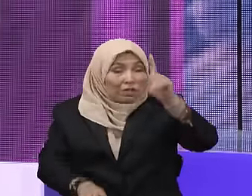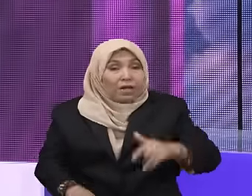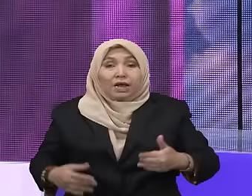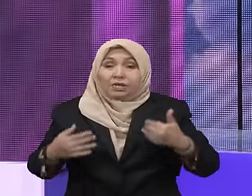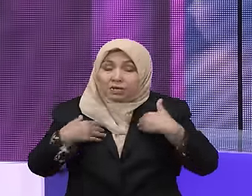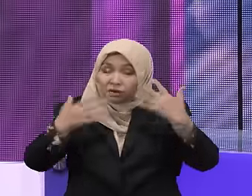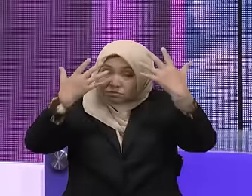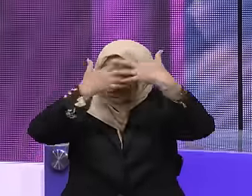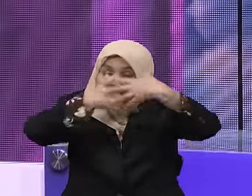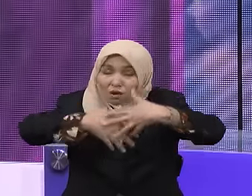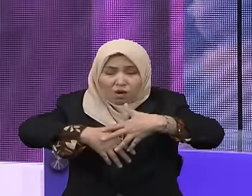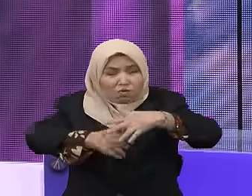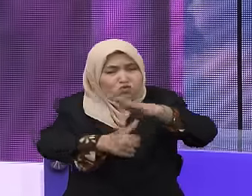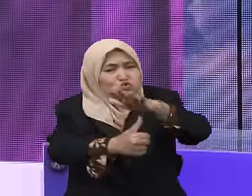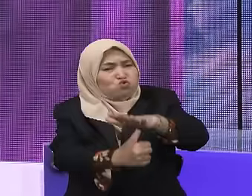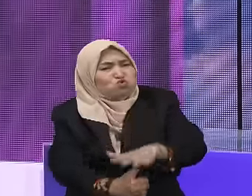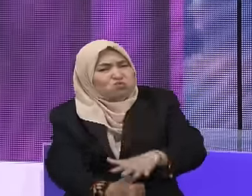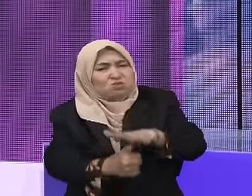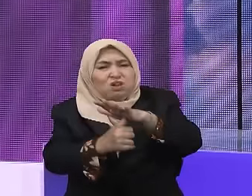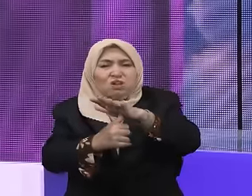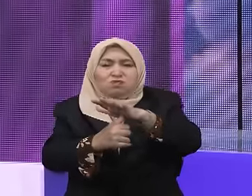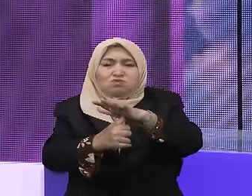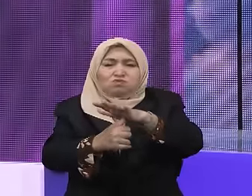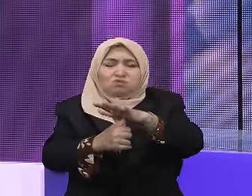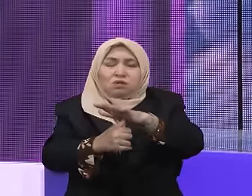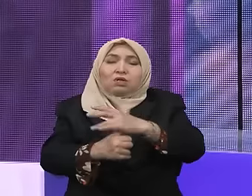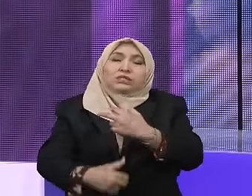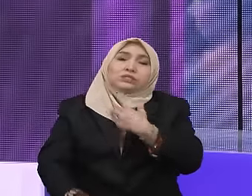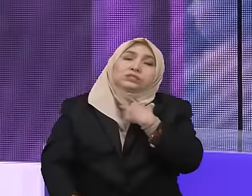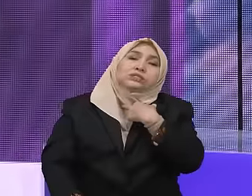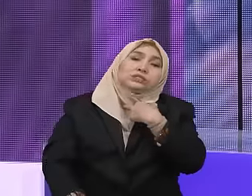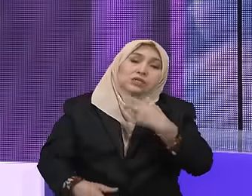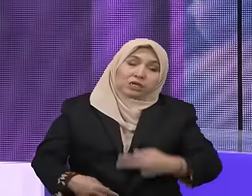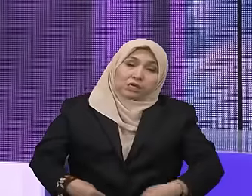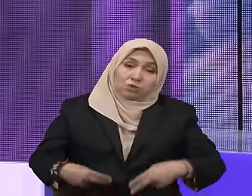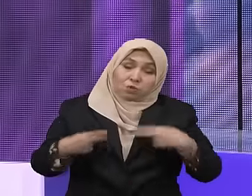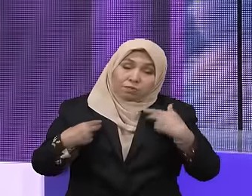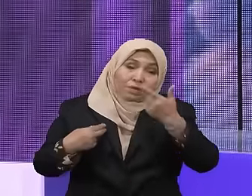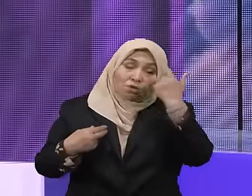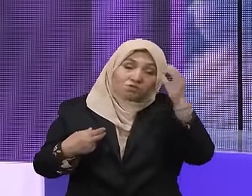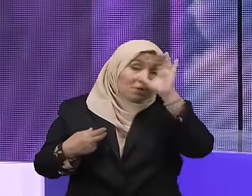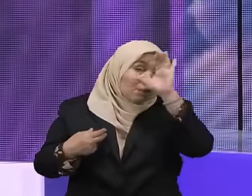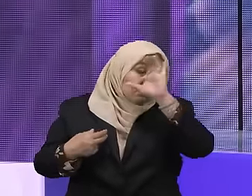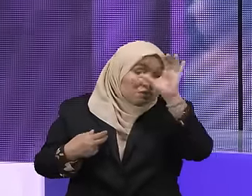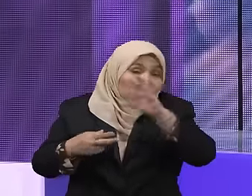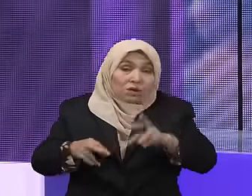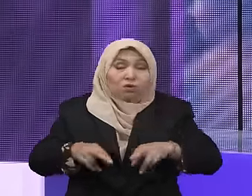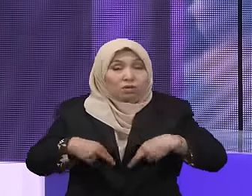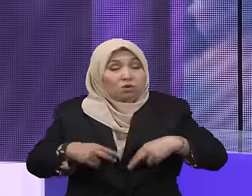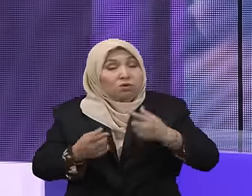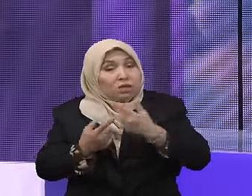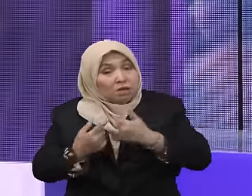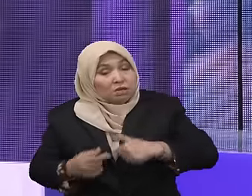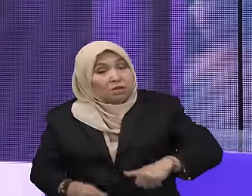dalam keadaan gelap. Stres, ya, dia dalam keadaan yang buntu dalam hidupnya lantaran dia mencari redha